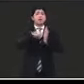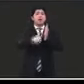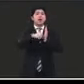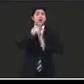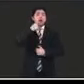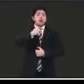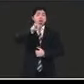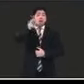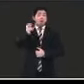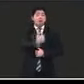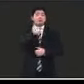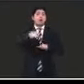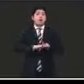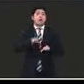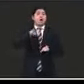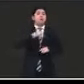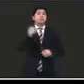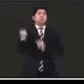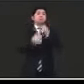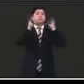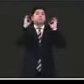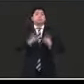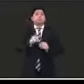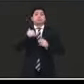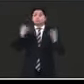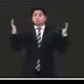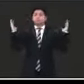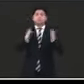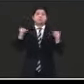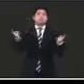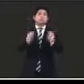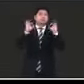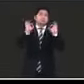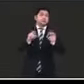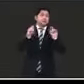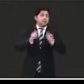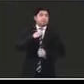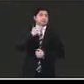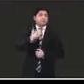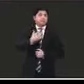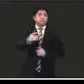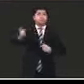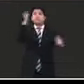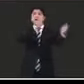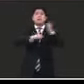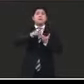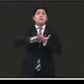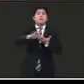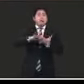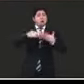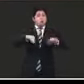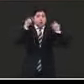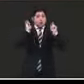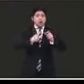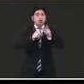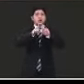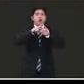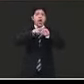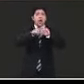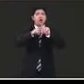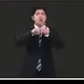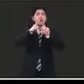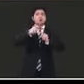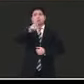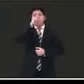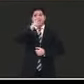adımları da açıkladığımız bir törene katıldık Restorasyonu tamamlanan Şahkulu Sultan